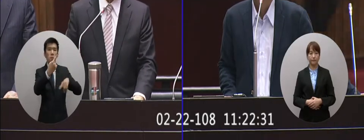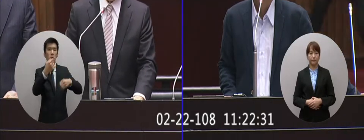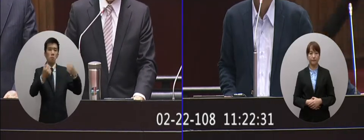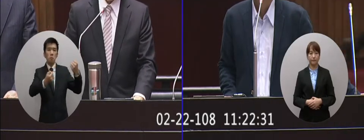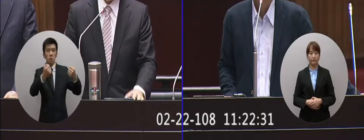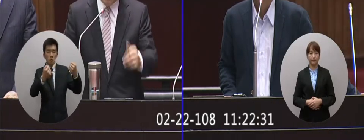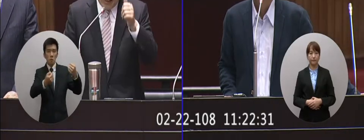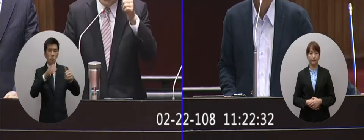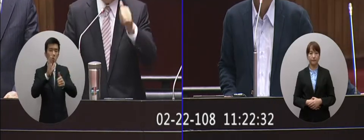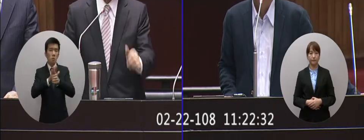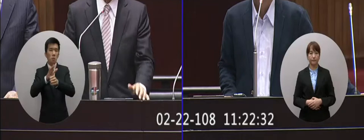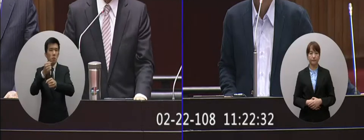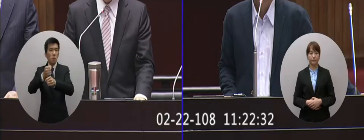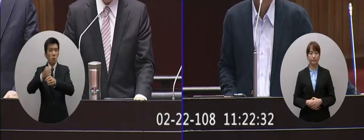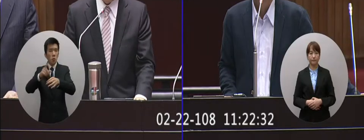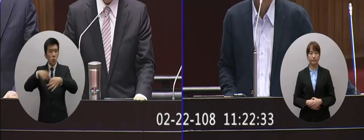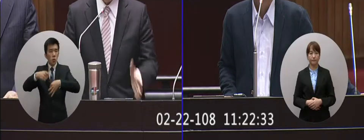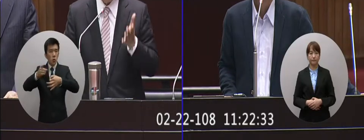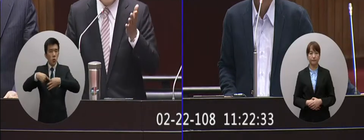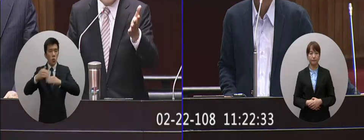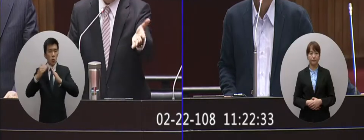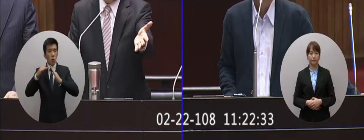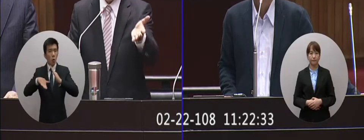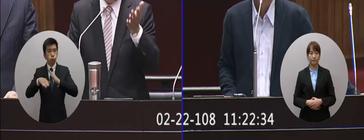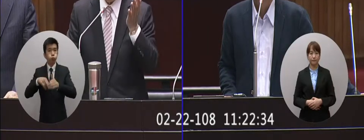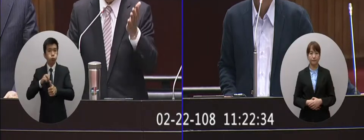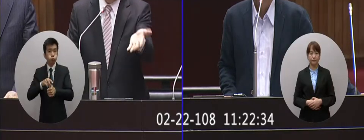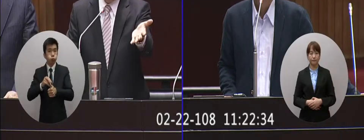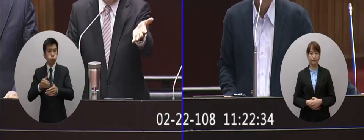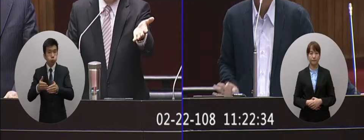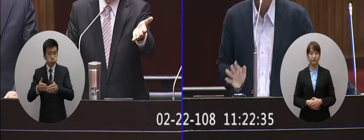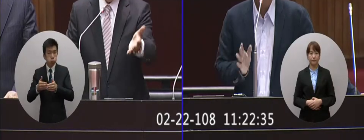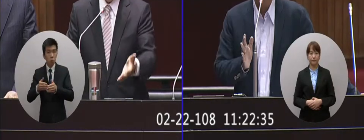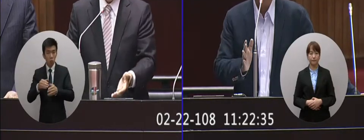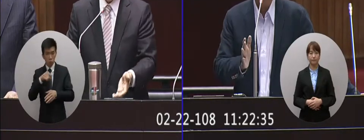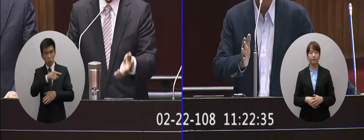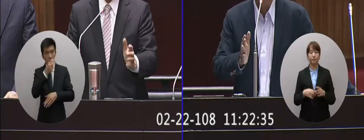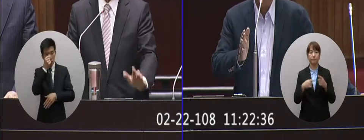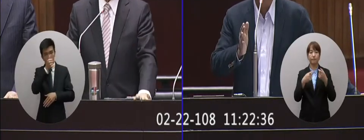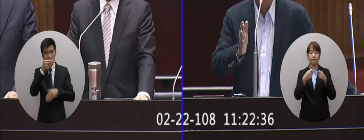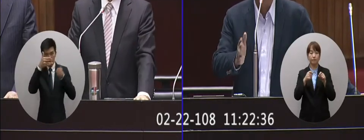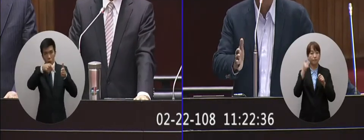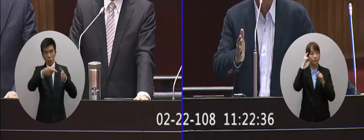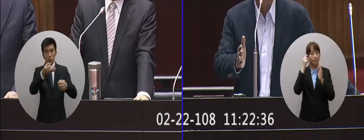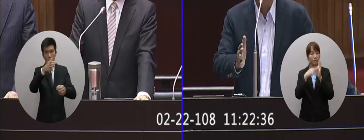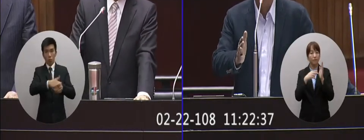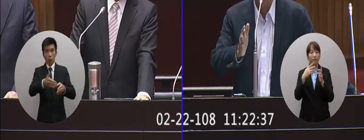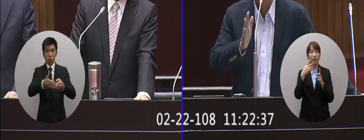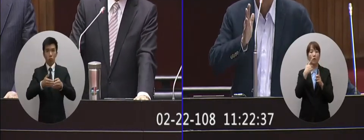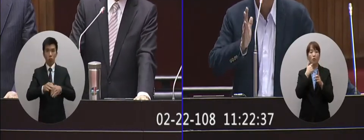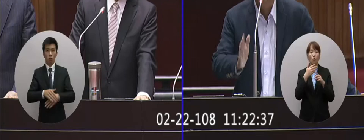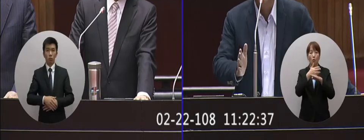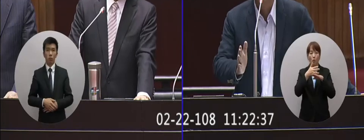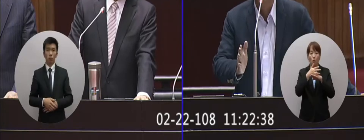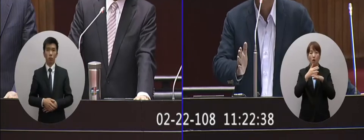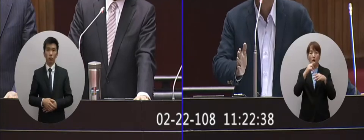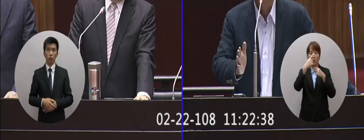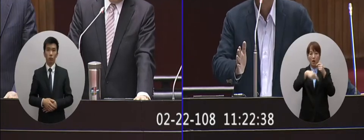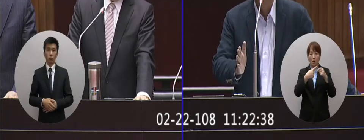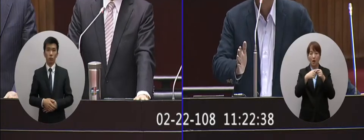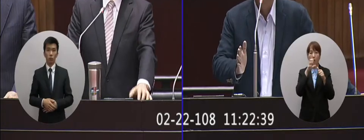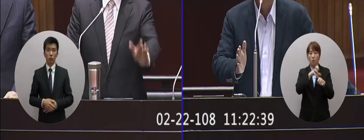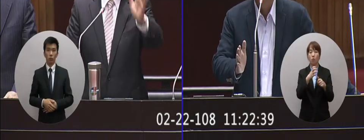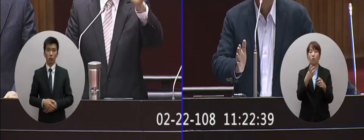一家口啊，即款来上第一优先，来个帮忙补助。 所以简单讲，就是讲，即马老车淘汰，唔免设定年